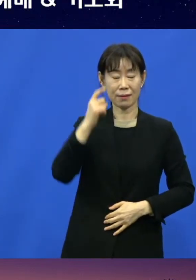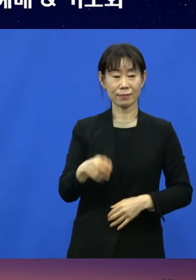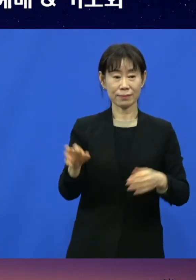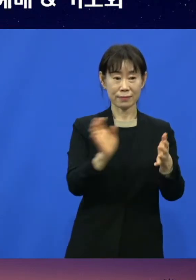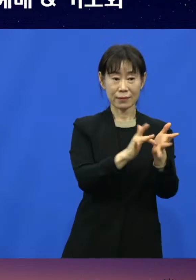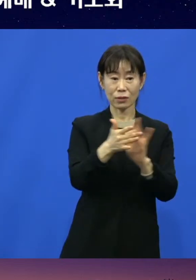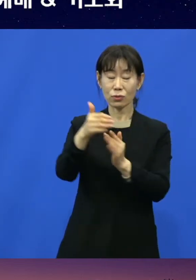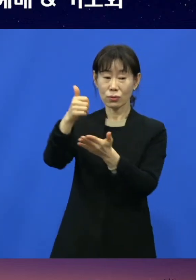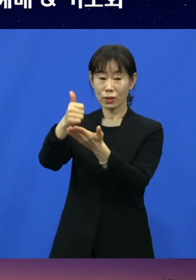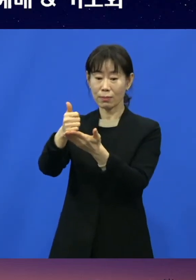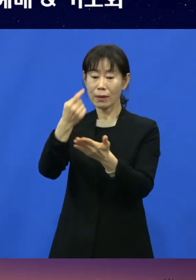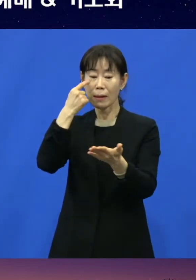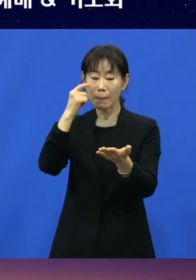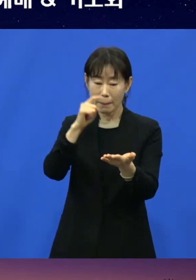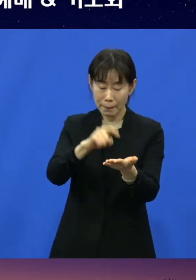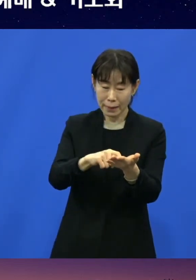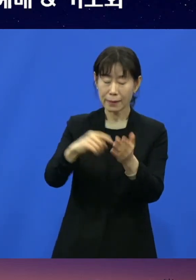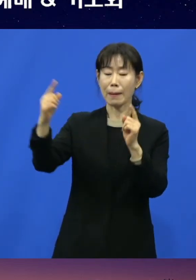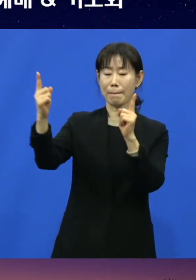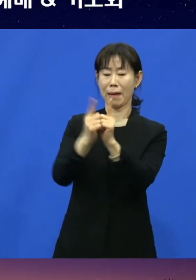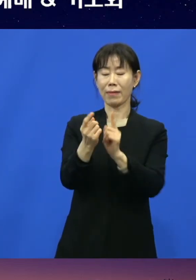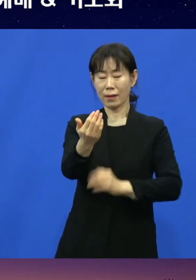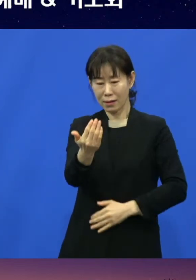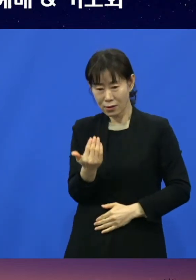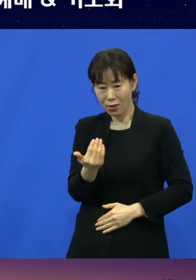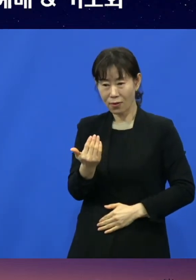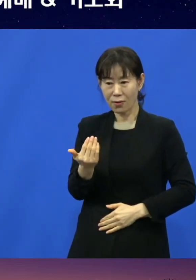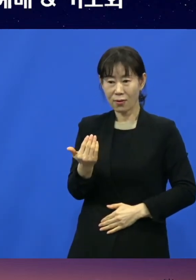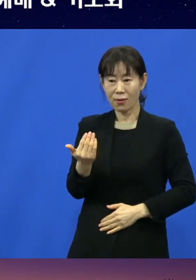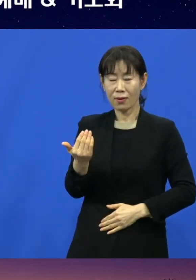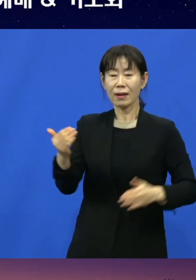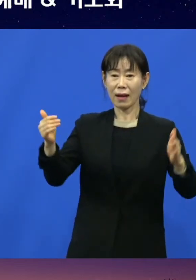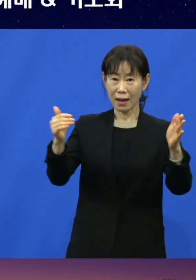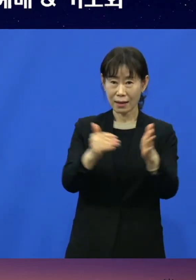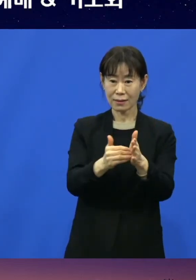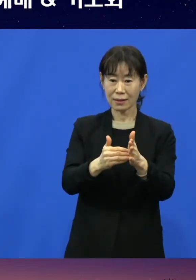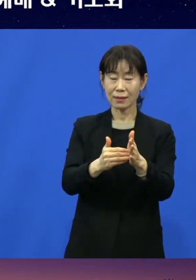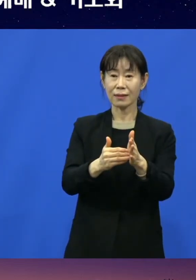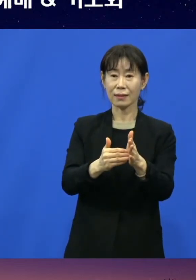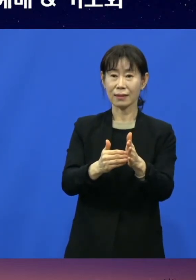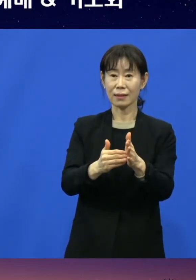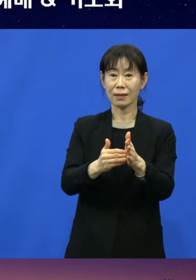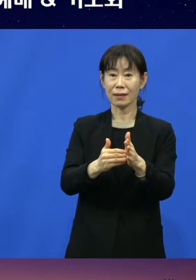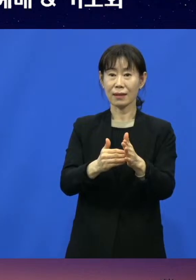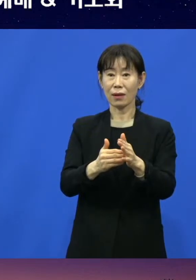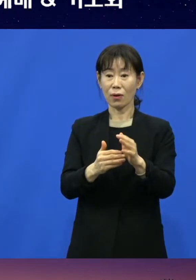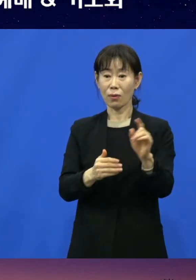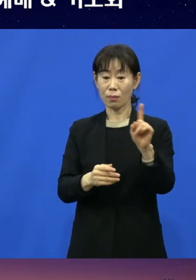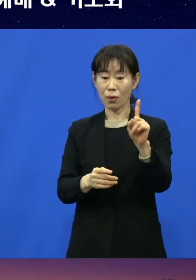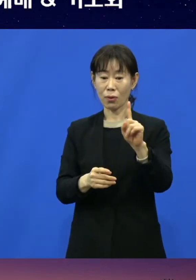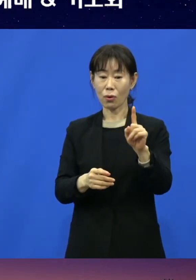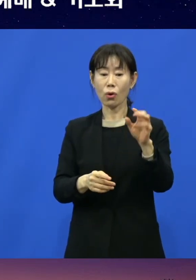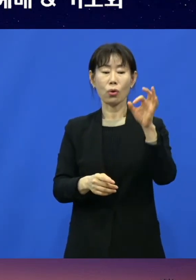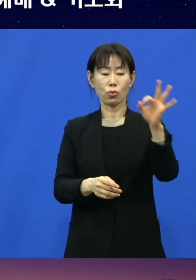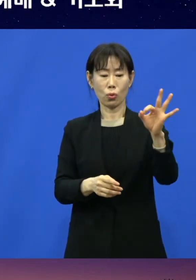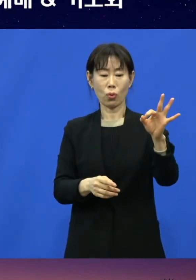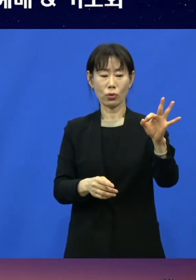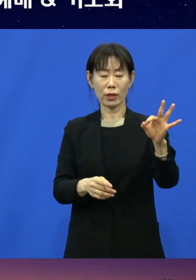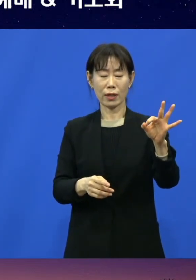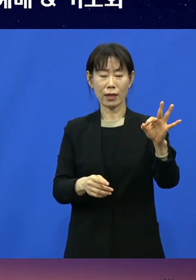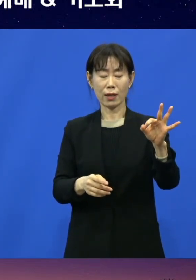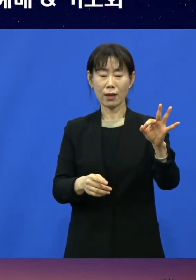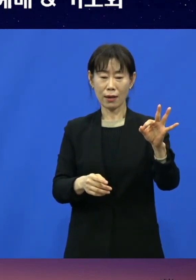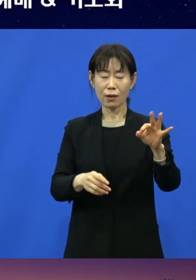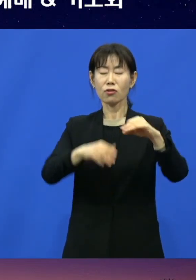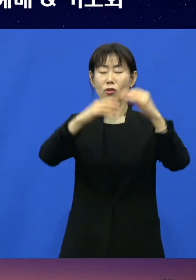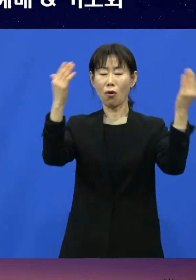예수를 발견하기 전까지는, 이 절대 가치인 예수를 만나기 전에는 돈이 전부였어요.